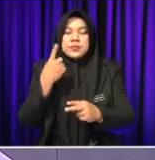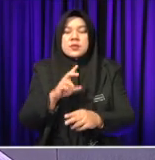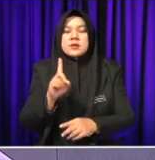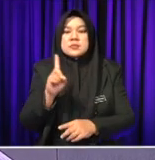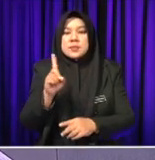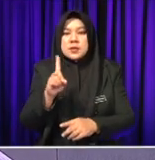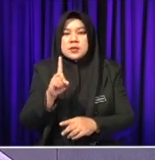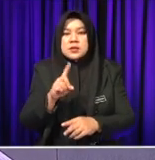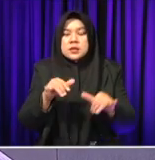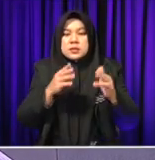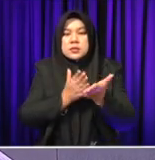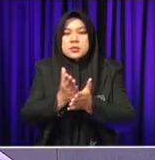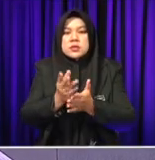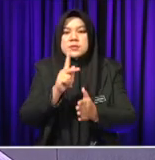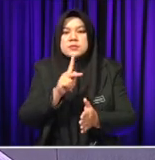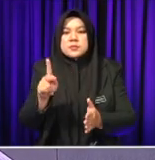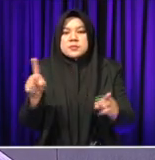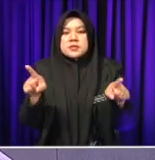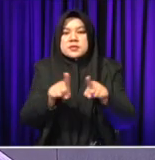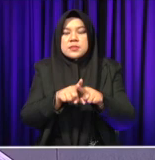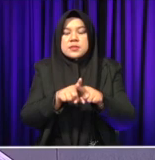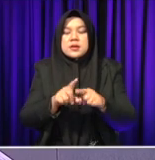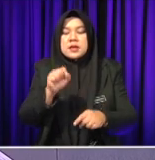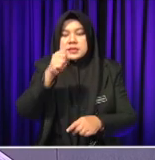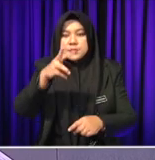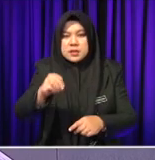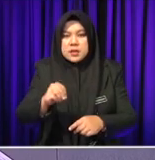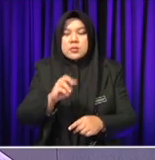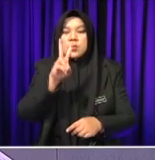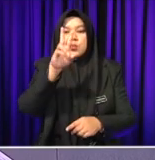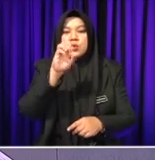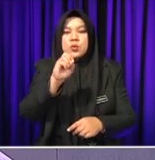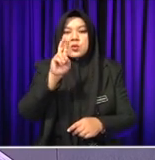mana-mana teruskan bersama dengan kami dalam sukses SPM